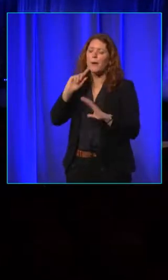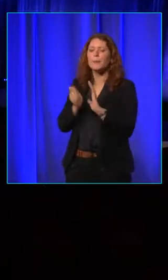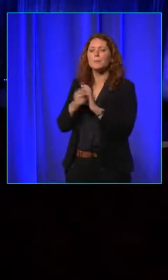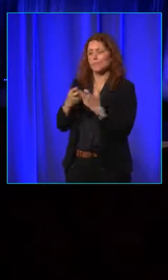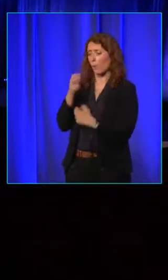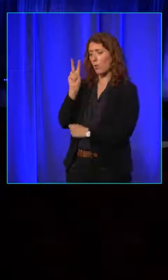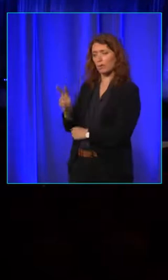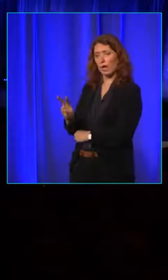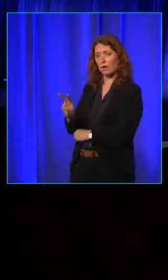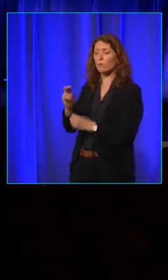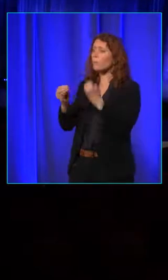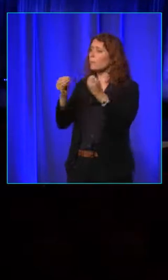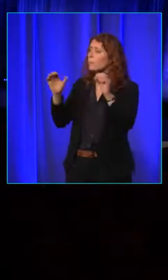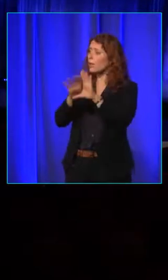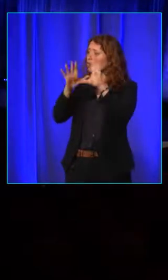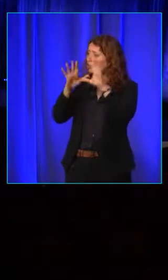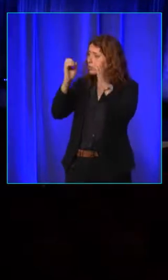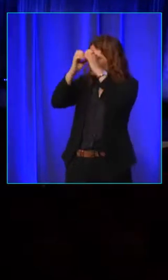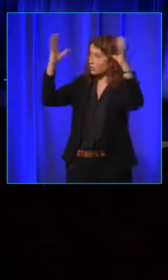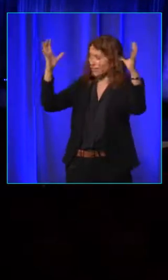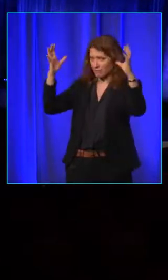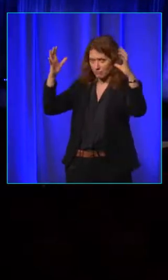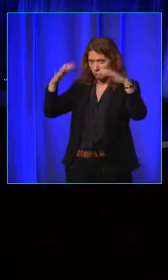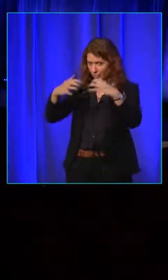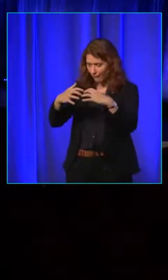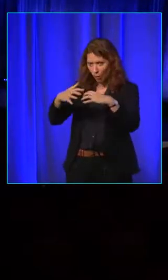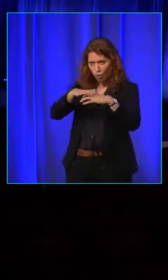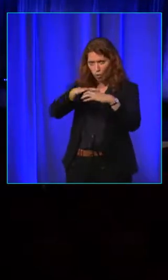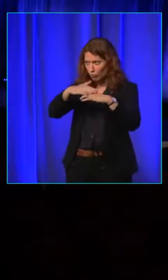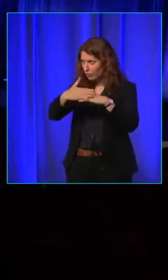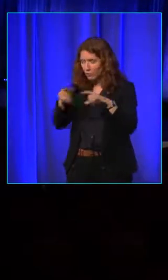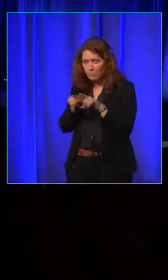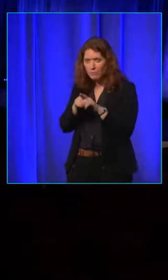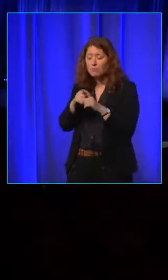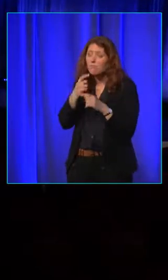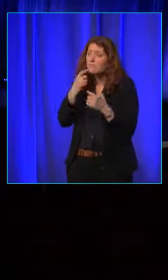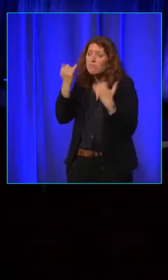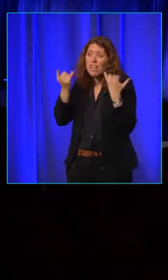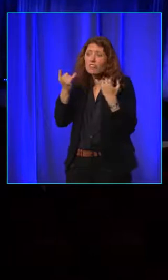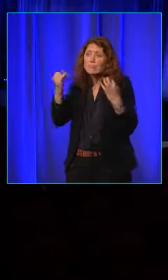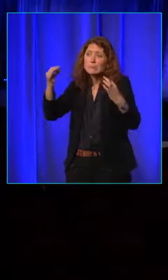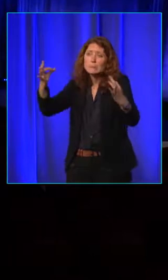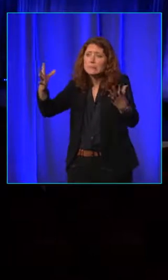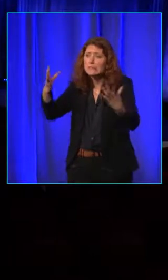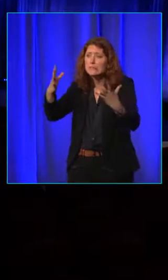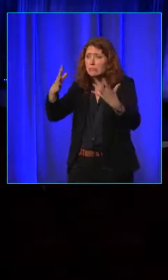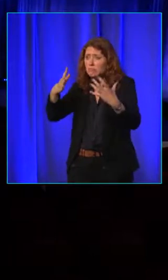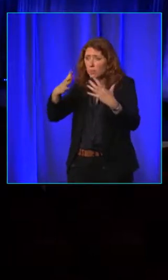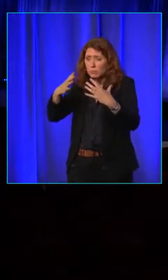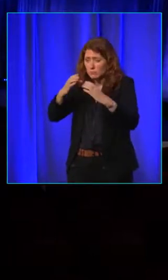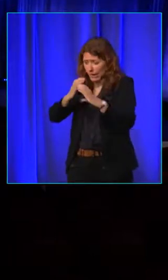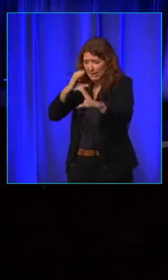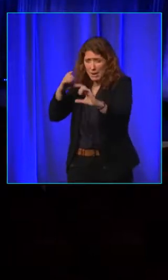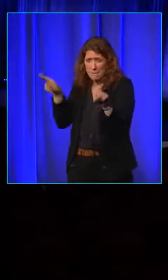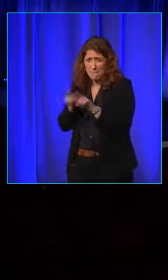fait l'imagerie, vous voyez bien que c'est les mêmes zones qui sont activées. Donc c'est un peu comme sur le périph', il peut y avoir un embouteillage. C'est les mêmes circuits. Donc